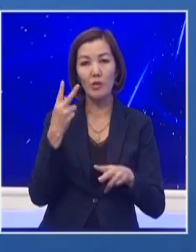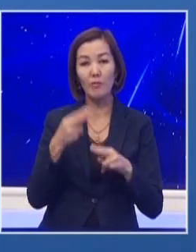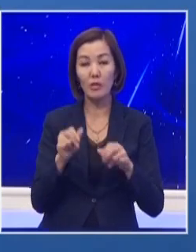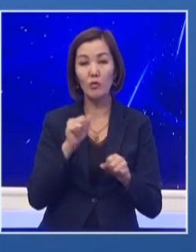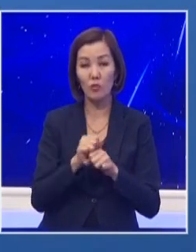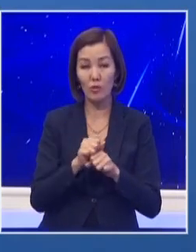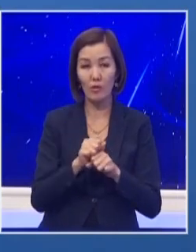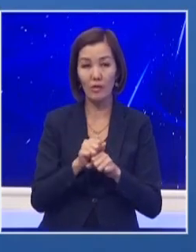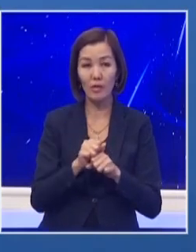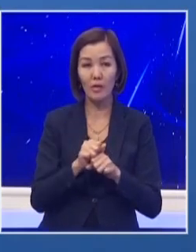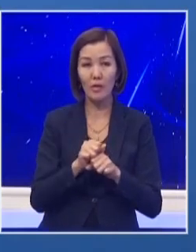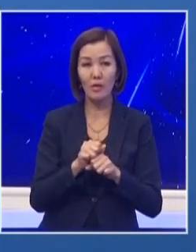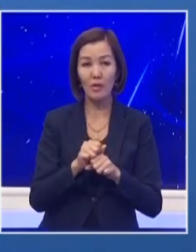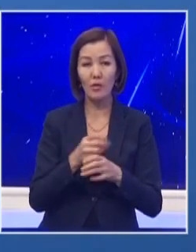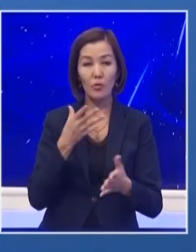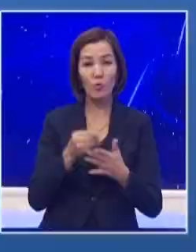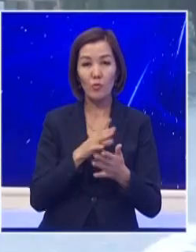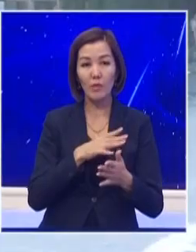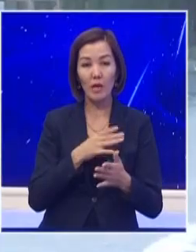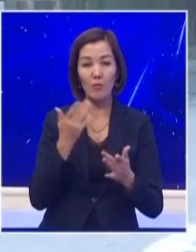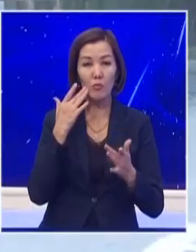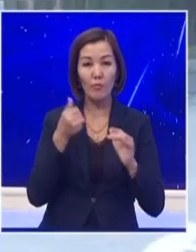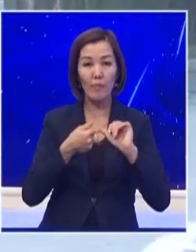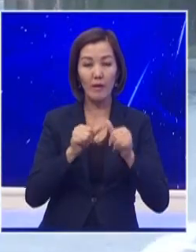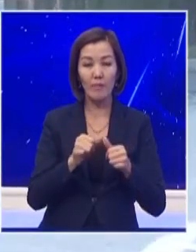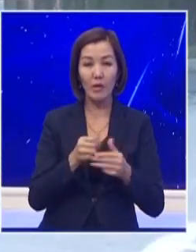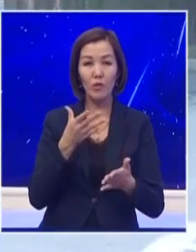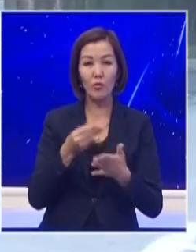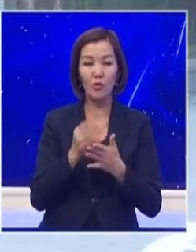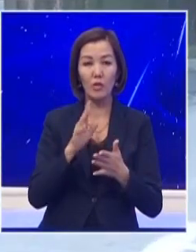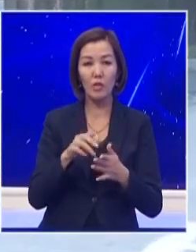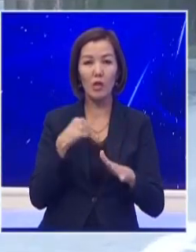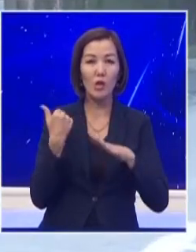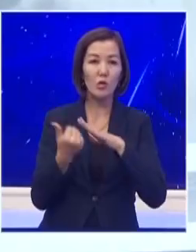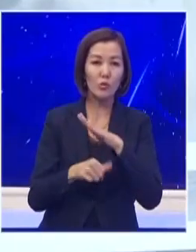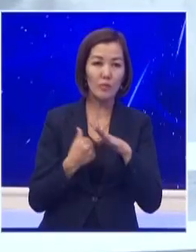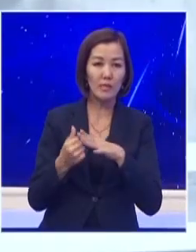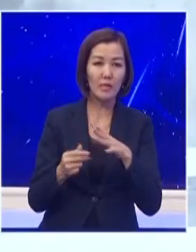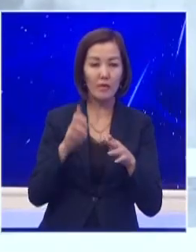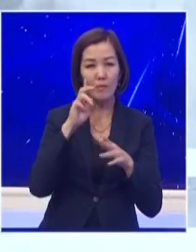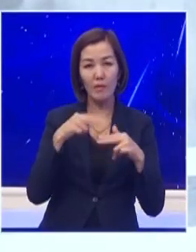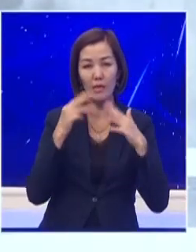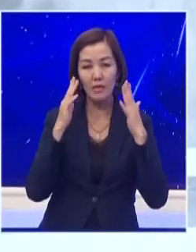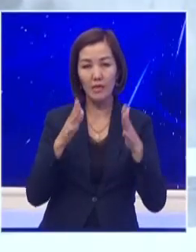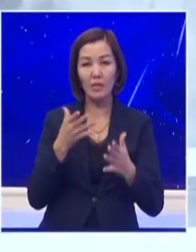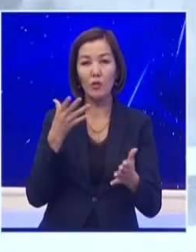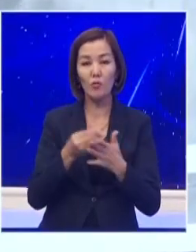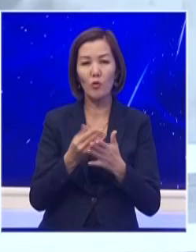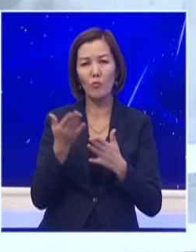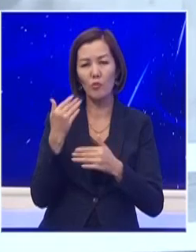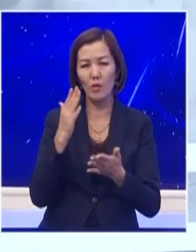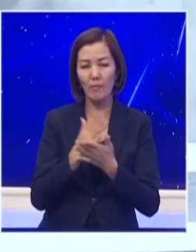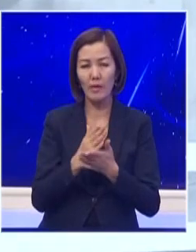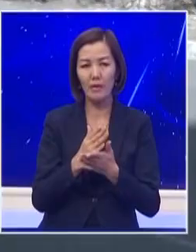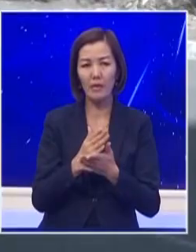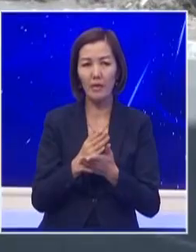қалады, төленбейді ғой. Бұл өмір бақи төленеді. Жұмыссыздар да үкімет назарынан тыс қалмады. Оларға да берілетін төлем бұрыннан бар, бірақ